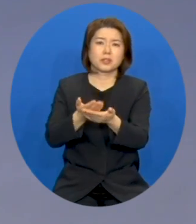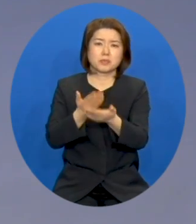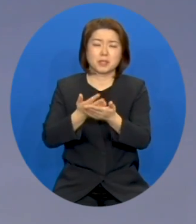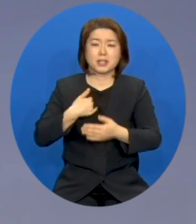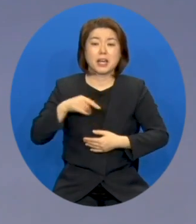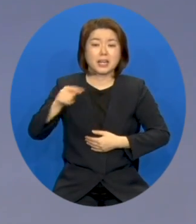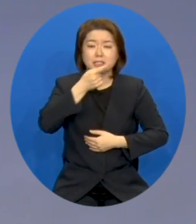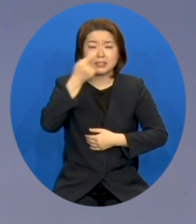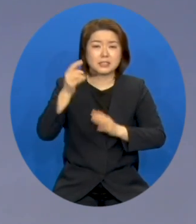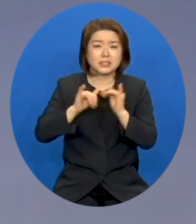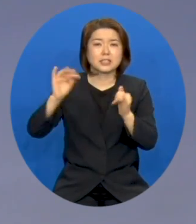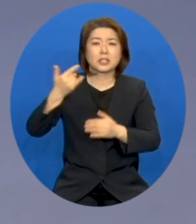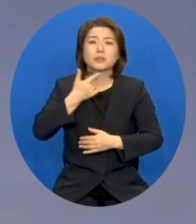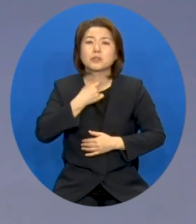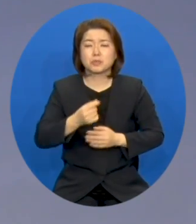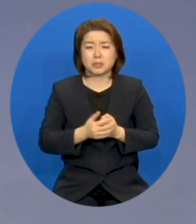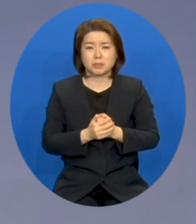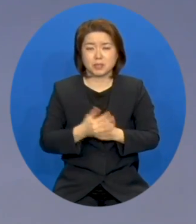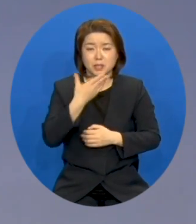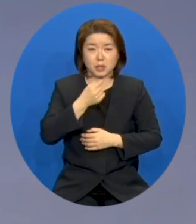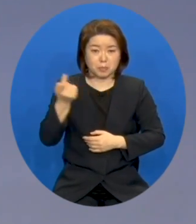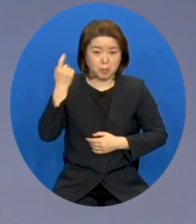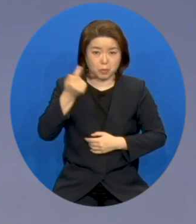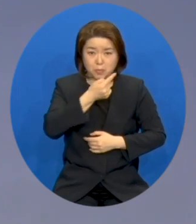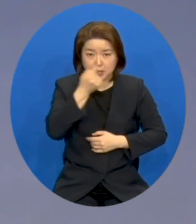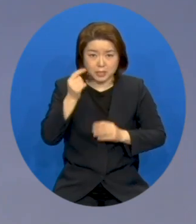증인이 되겠습니다. 복음의 증인.